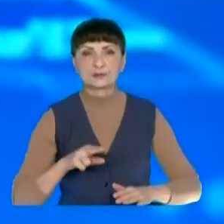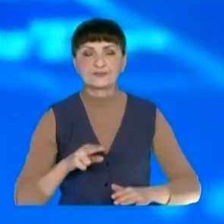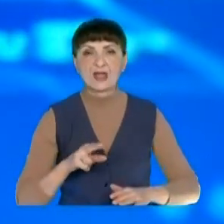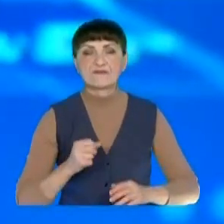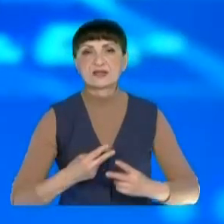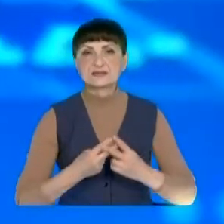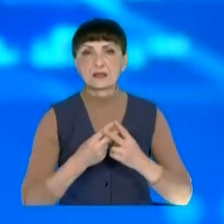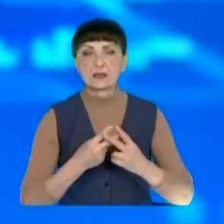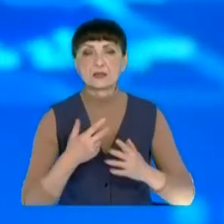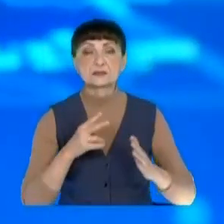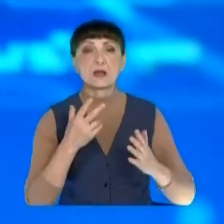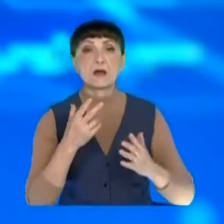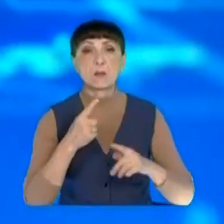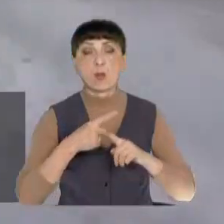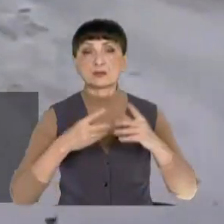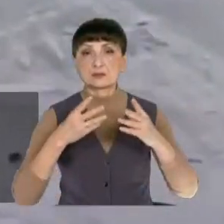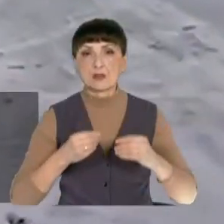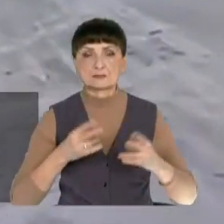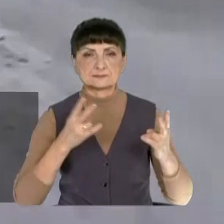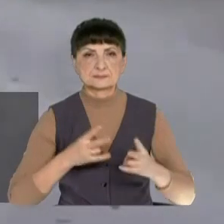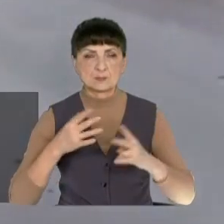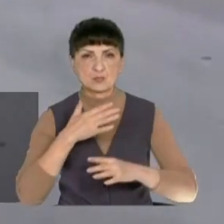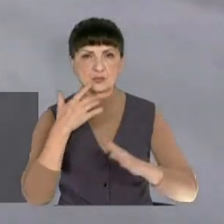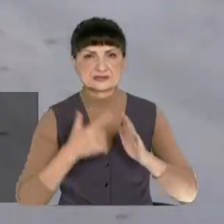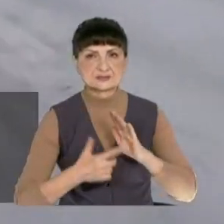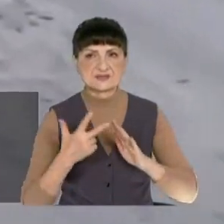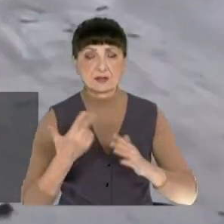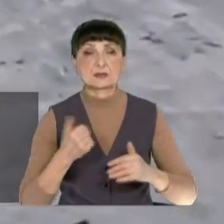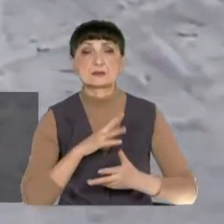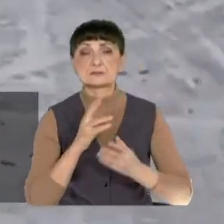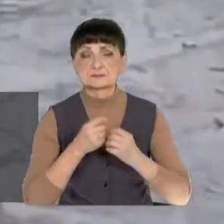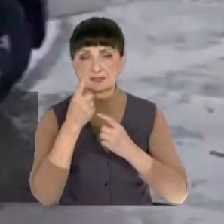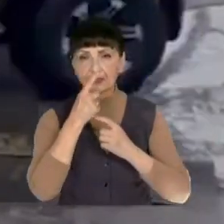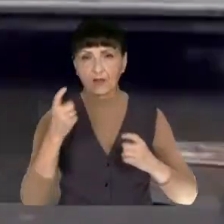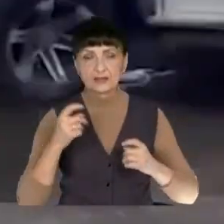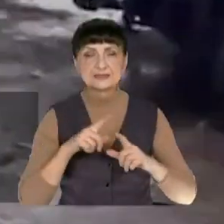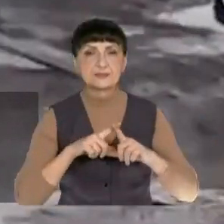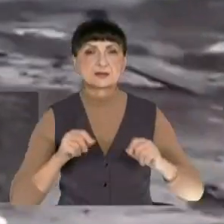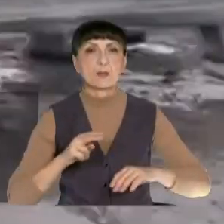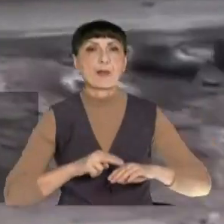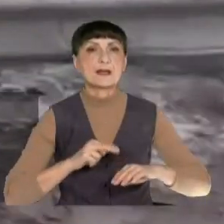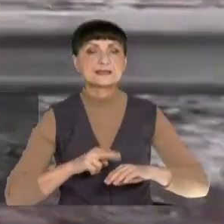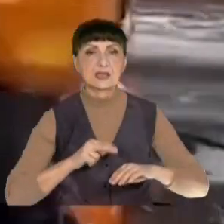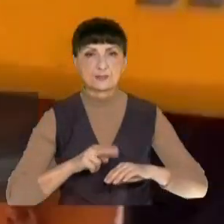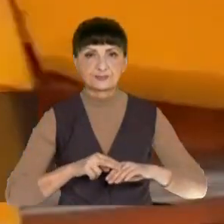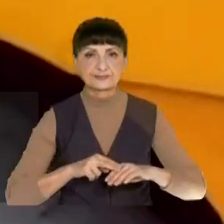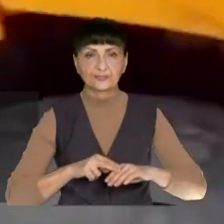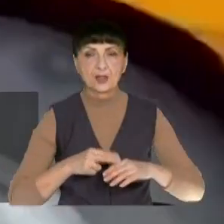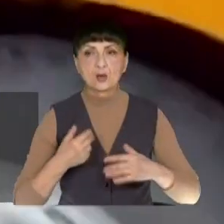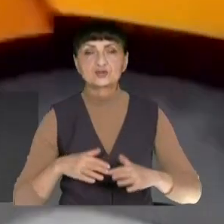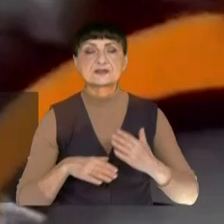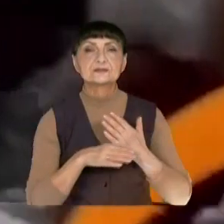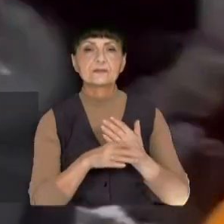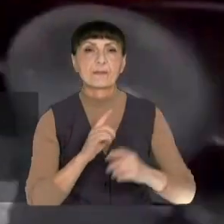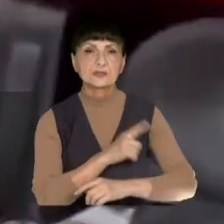полдня произошло 72 дорожно-транспортных происшествия. Такие данные предоставили в департаменте полиции. За медпомощью в